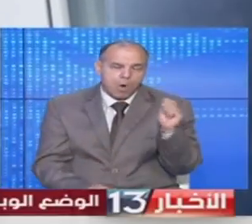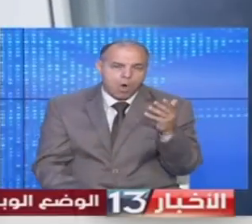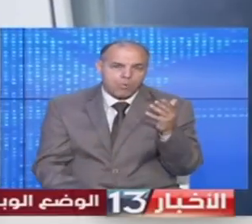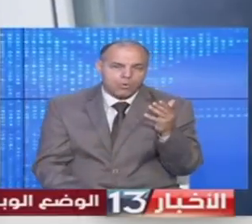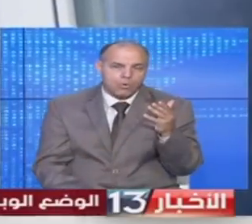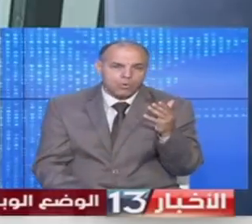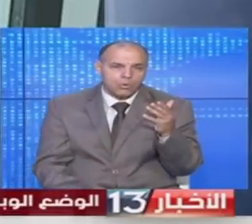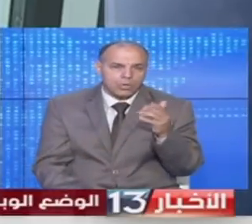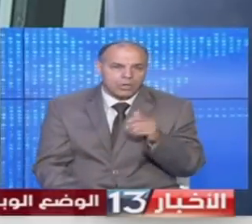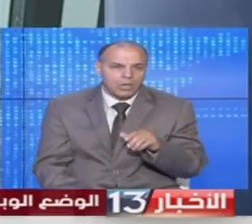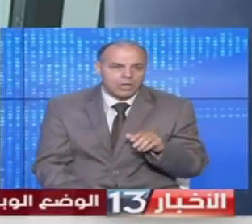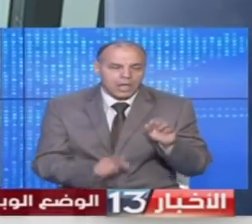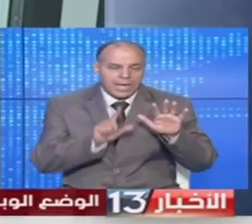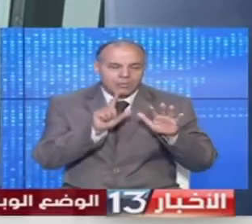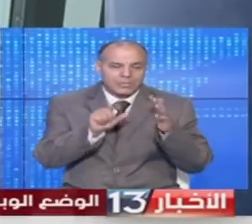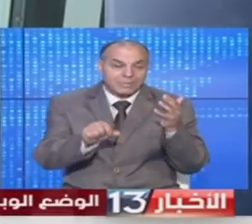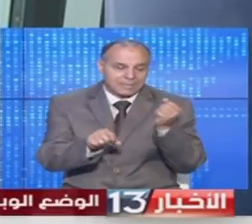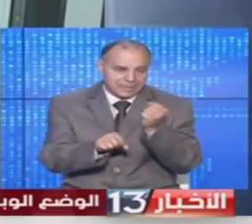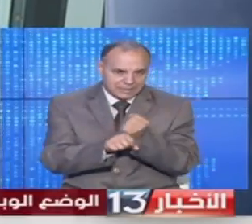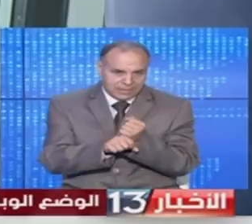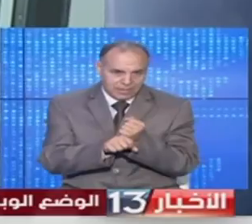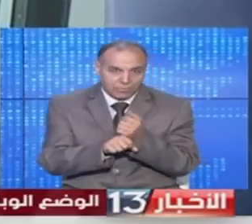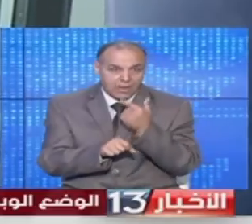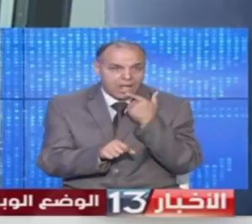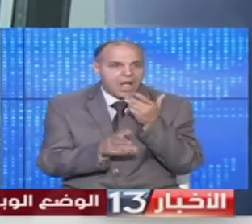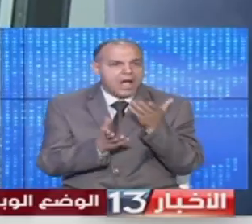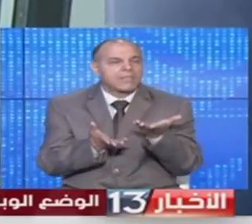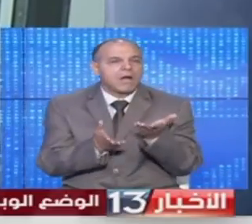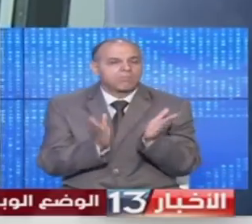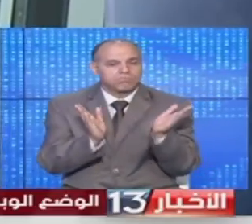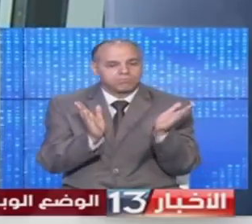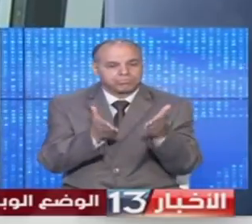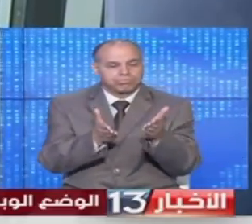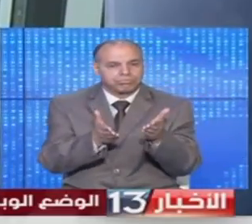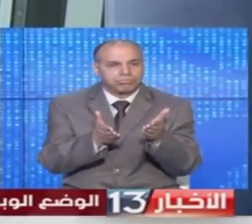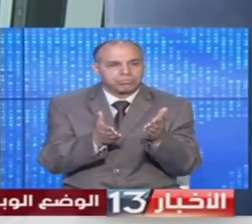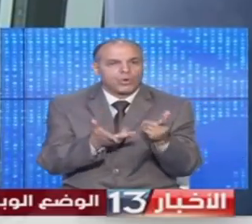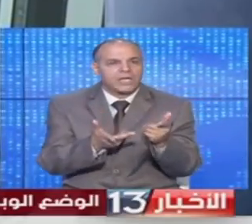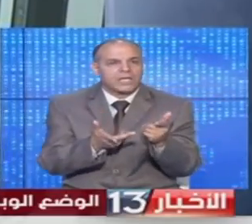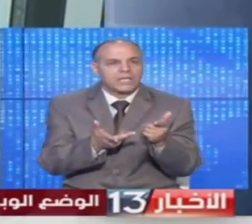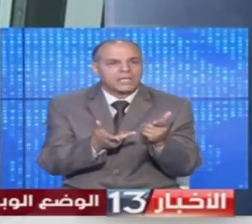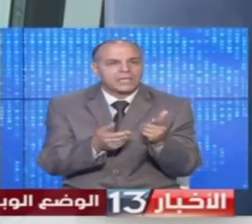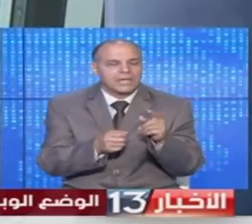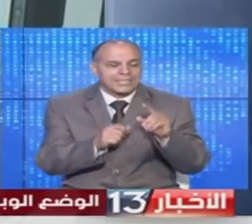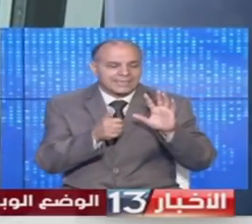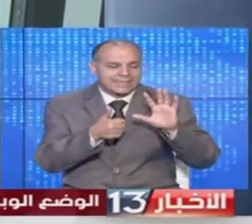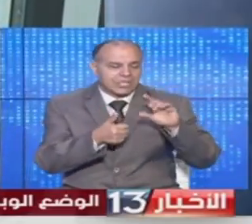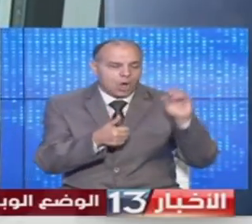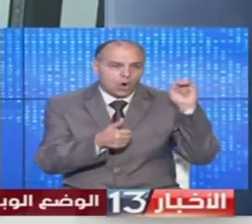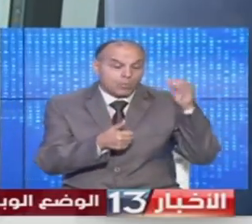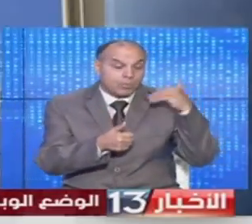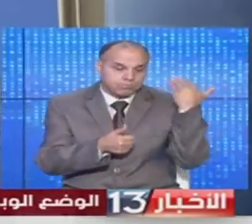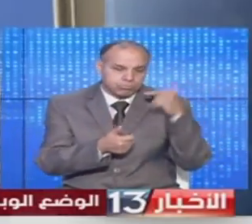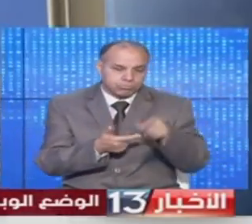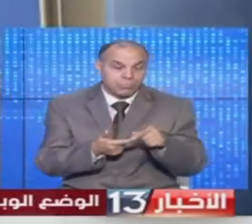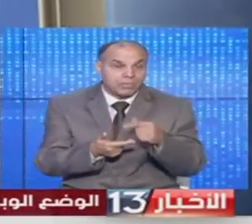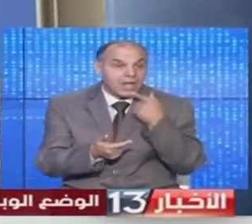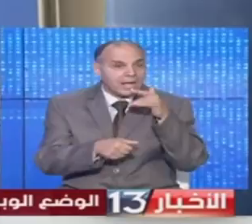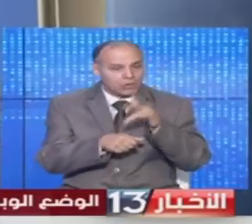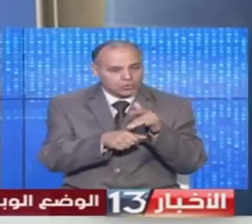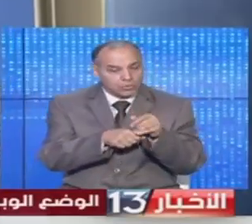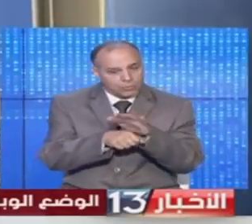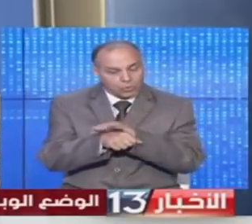العمر خمسه وسبعين سنه تم ايوائه بوحده تسعه عشر منذ السادس من اكتوبر شاري على اثر